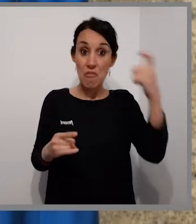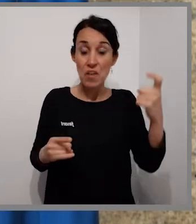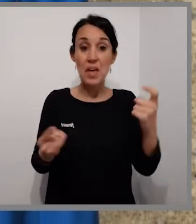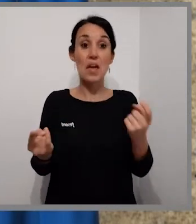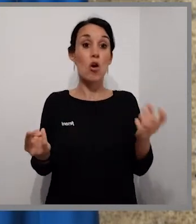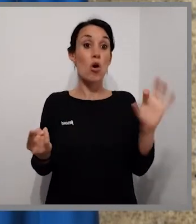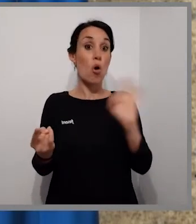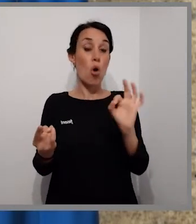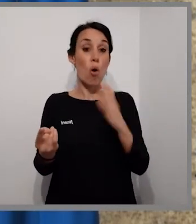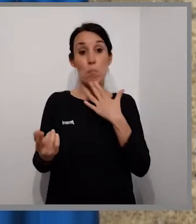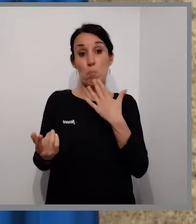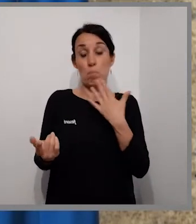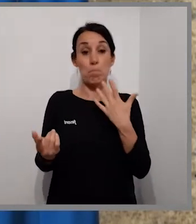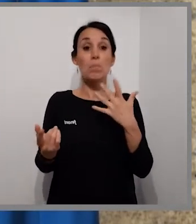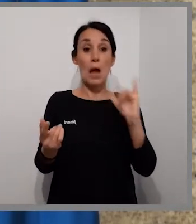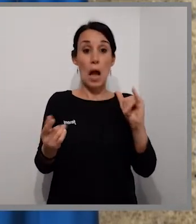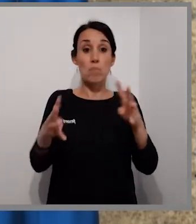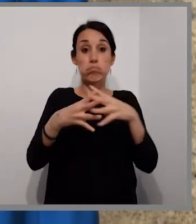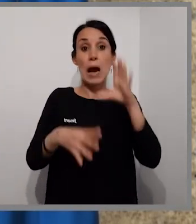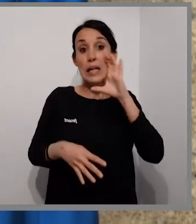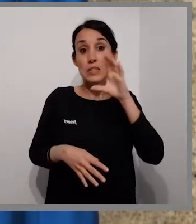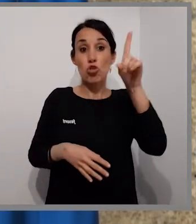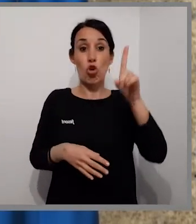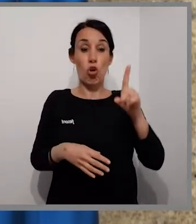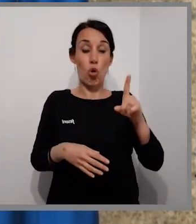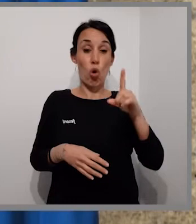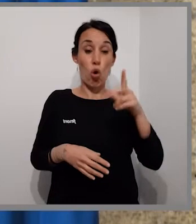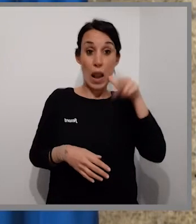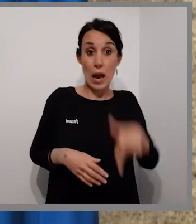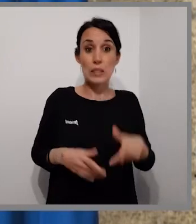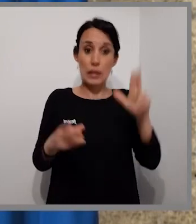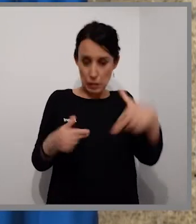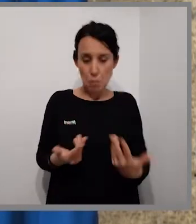pròpia FE o també, per exemple, com ja tenim alguns equipaments a Castelló o Alacant.